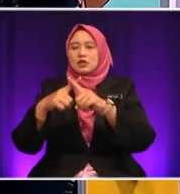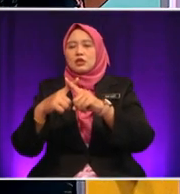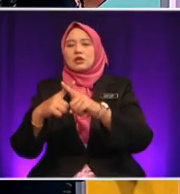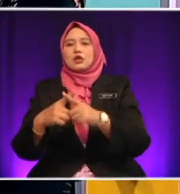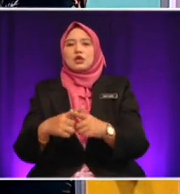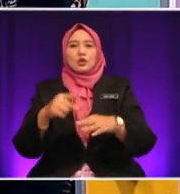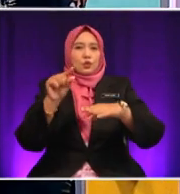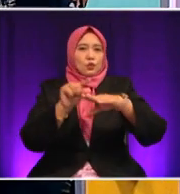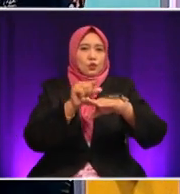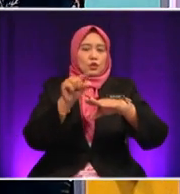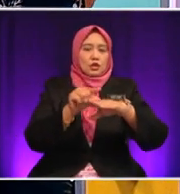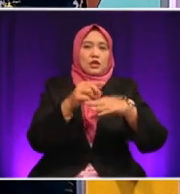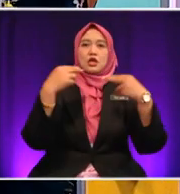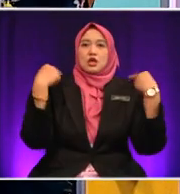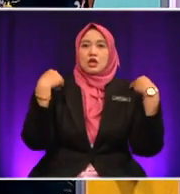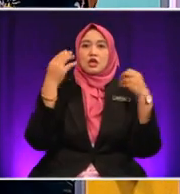jadi